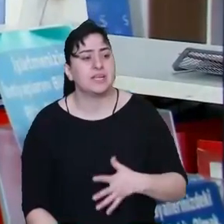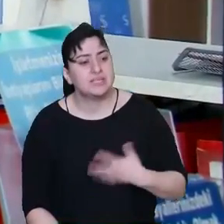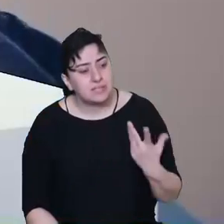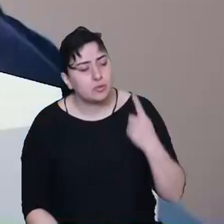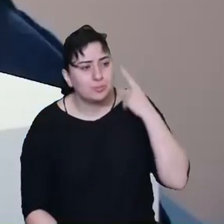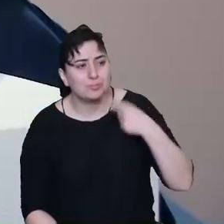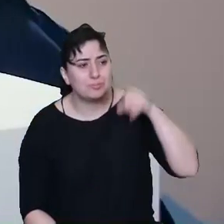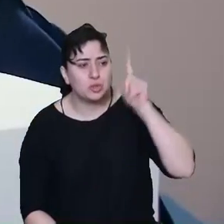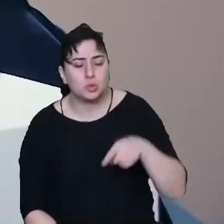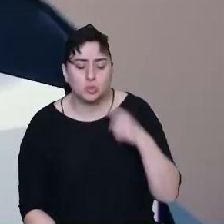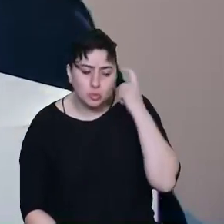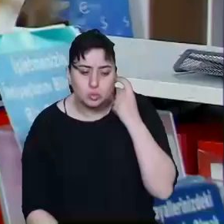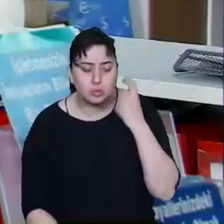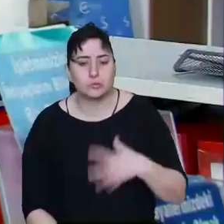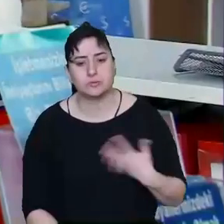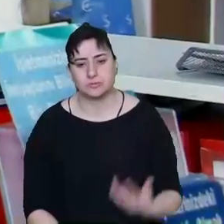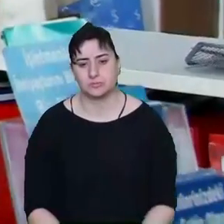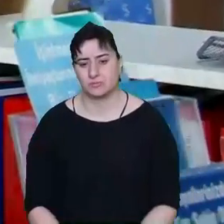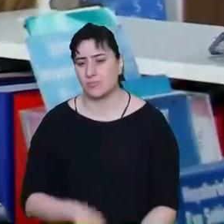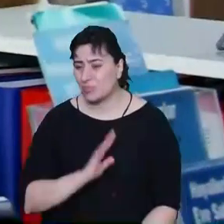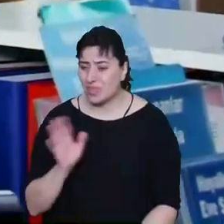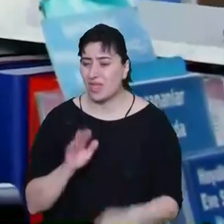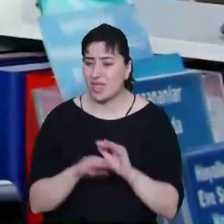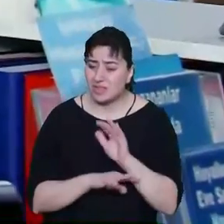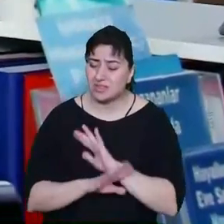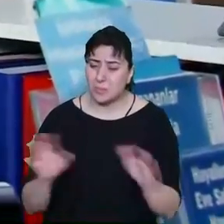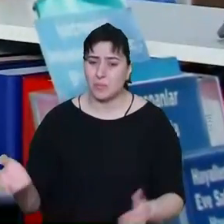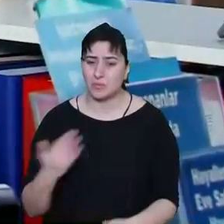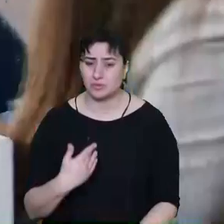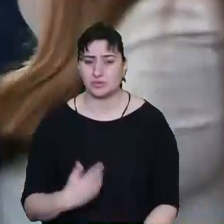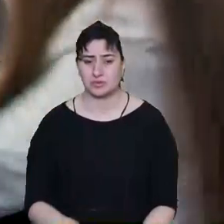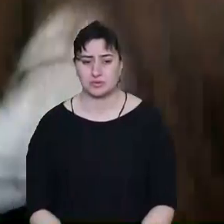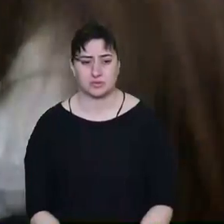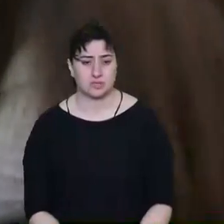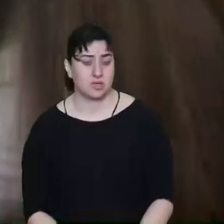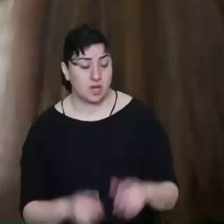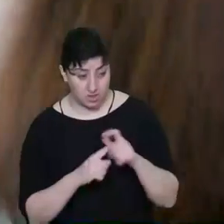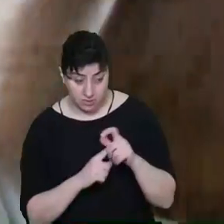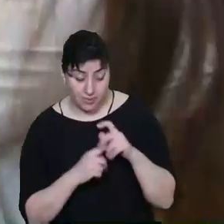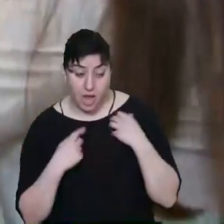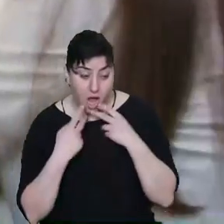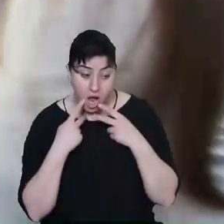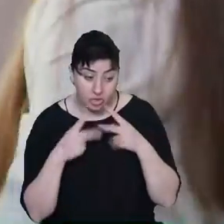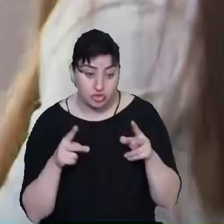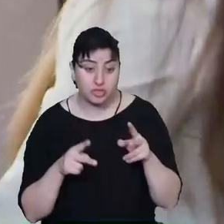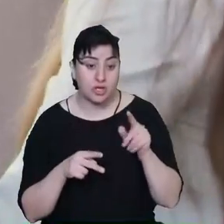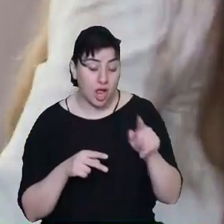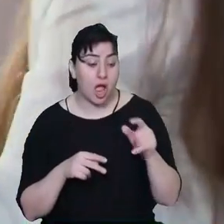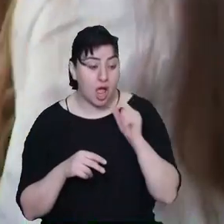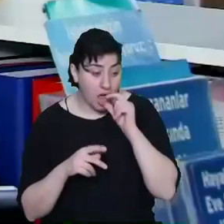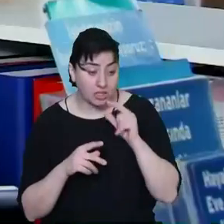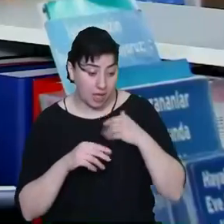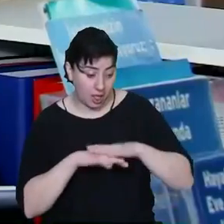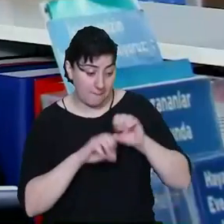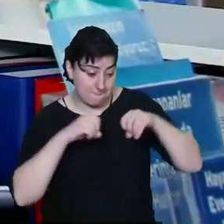istemesem de bütün gün düşünmek zorunda kalıyorum. Ya uf, hayatım gel işte, tamam boş ver öf. Şişt, bak Erdem açık net söylüyorum oğlum, bak birazdan ağzını